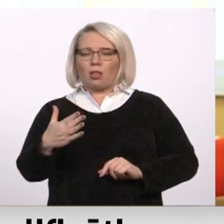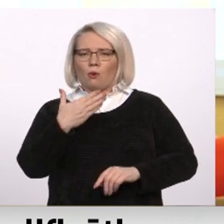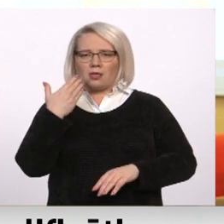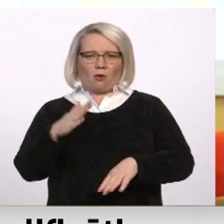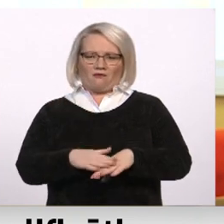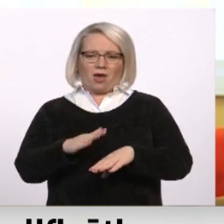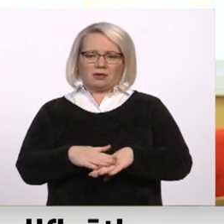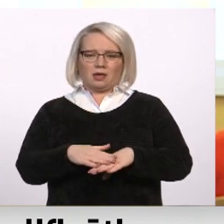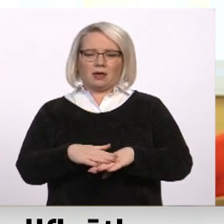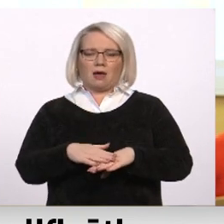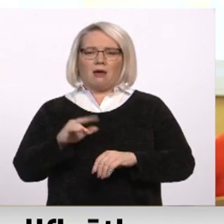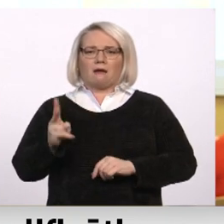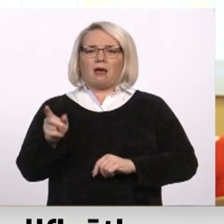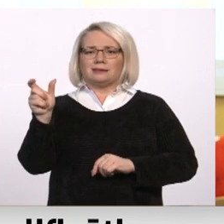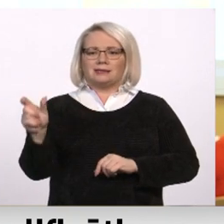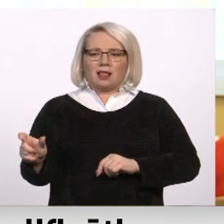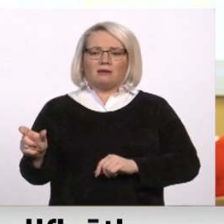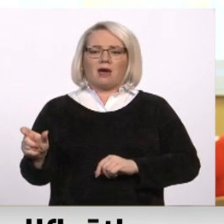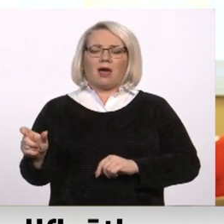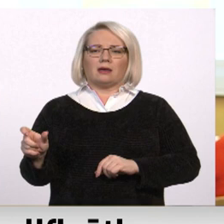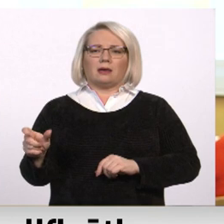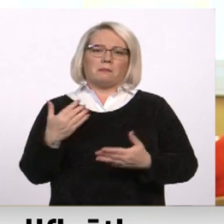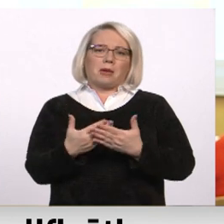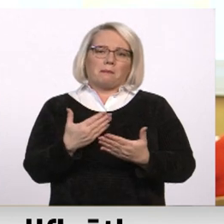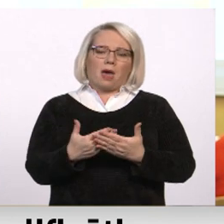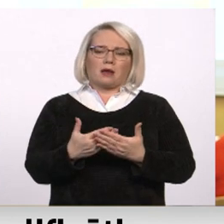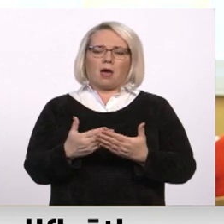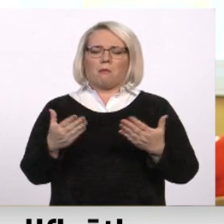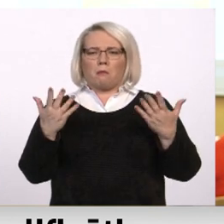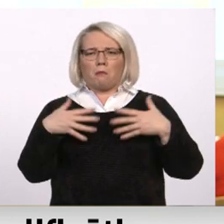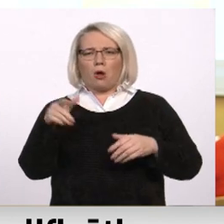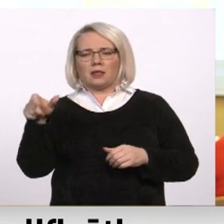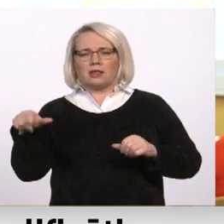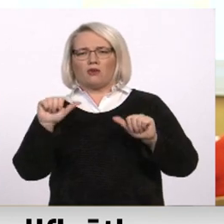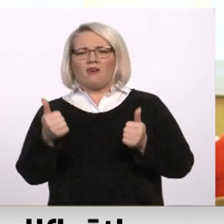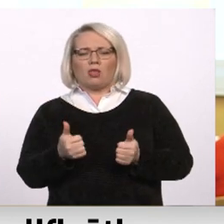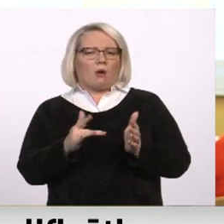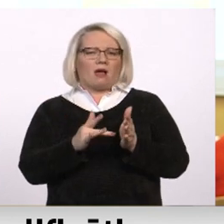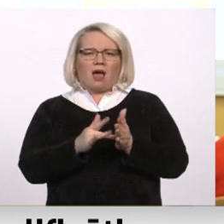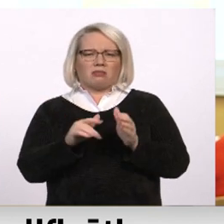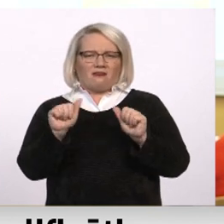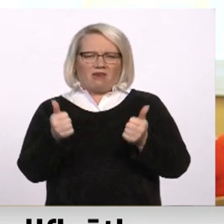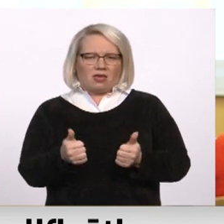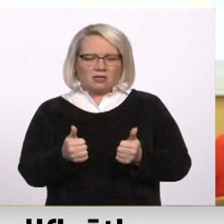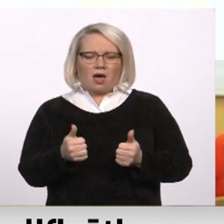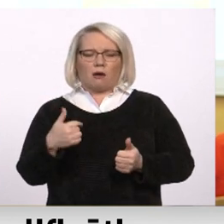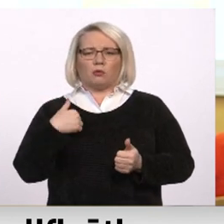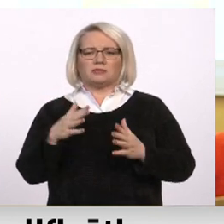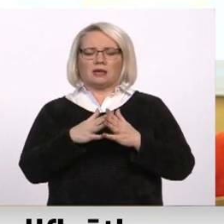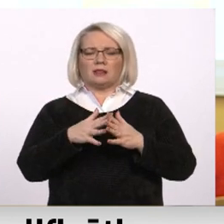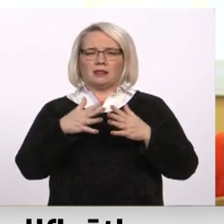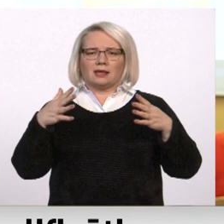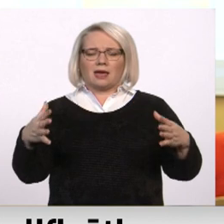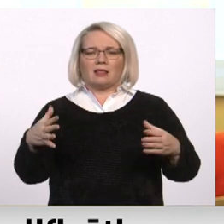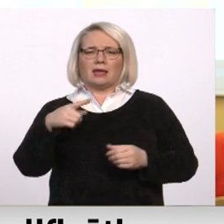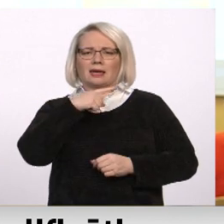ka cilvēki, piemēram, politiku veido kādā veidā, jā, jo mums tomēr ir ļoti liela, teiksim, krieviski runājušo